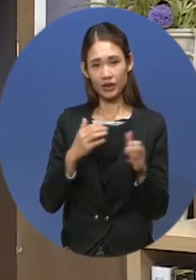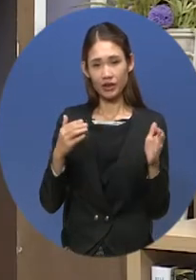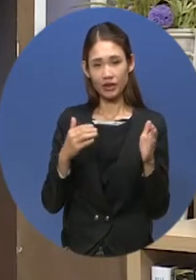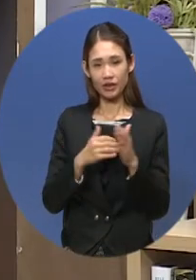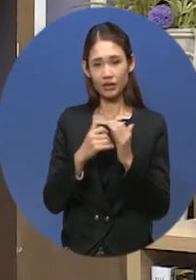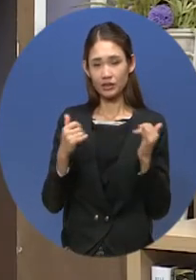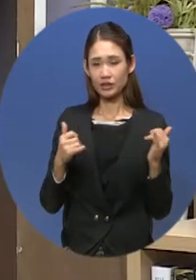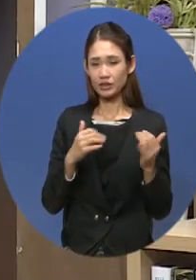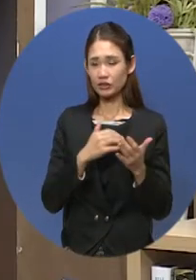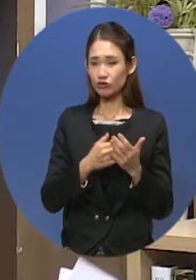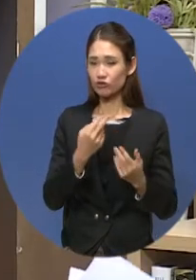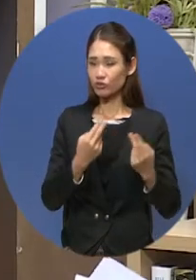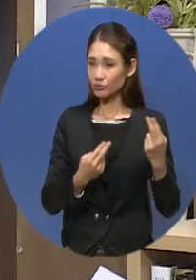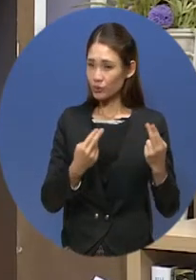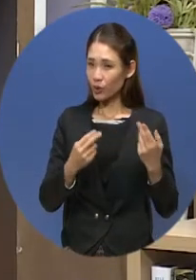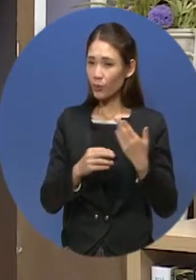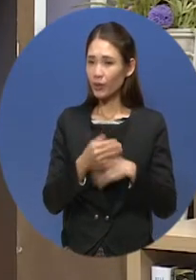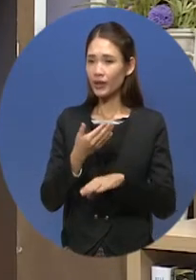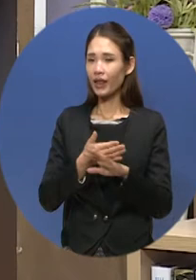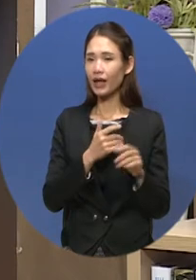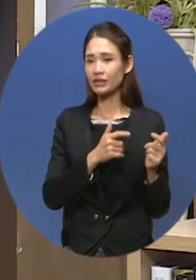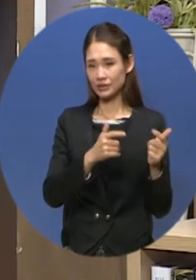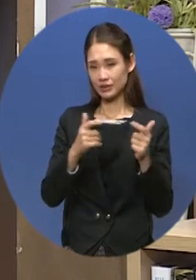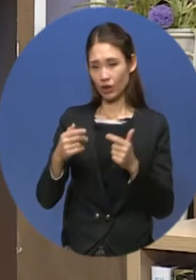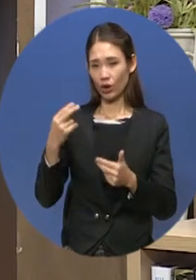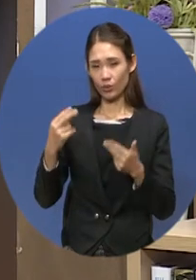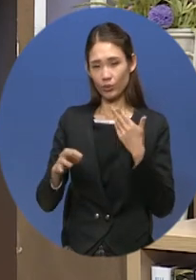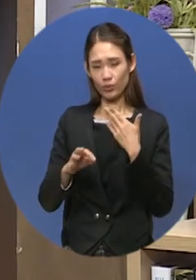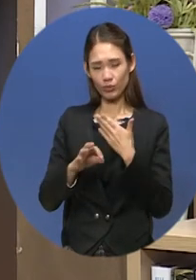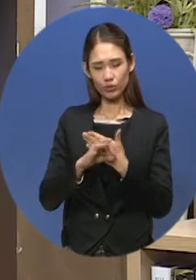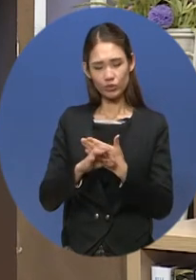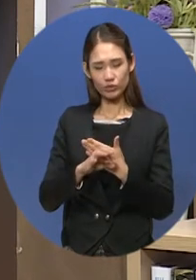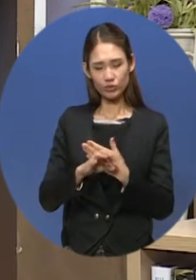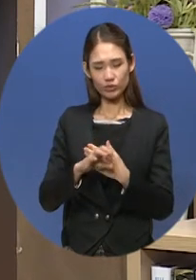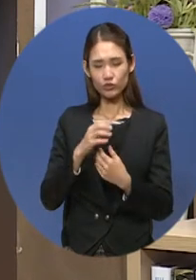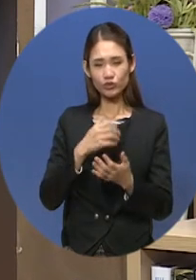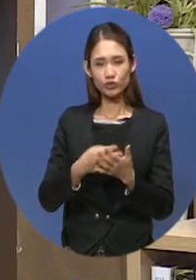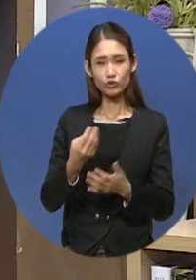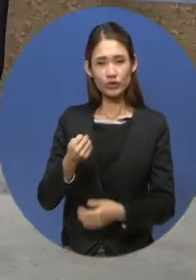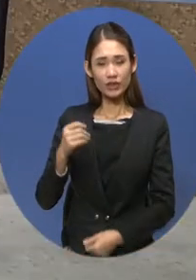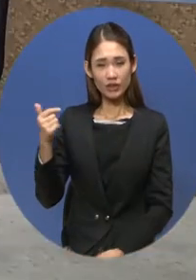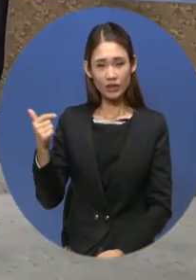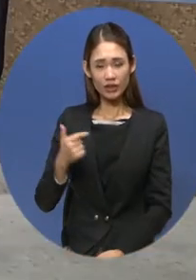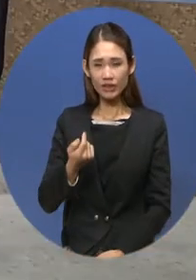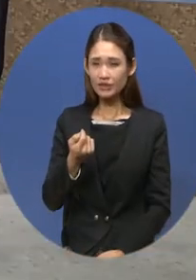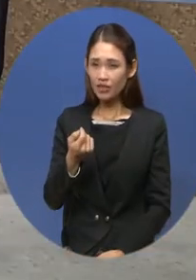이게 인구수 대비해서는 타 지역에 비해 좀 적은 수치인가요?